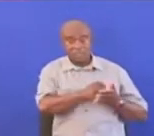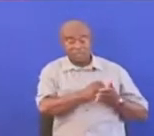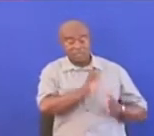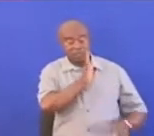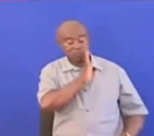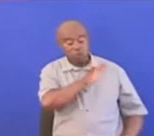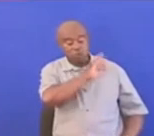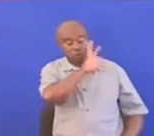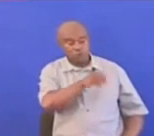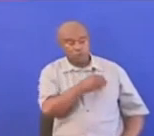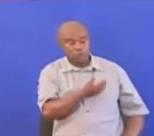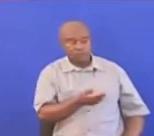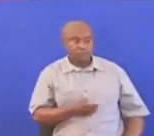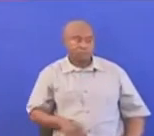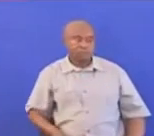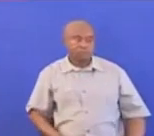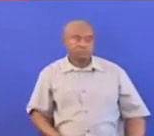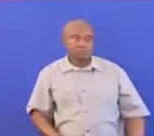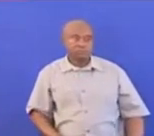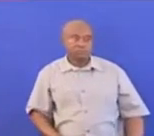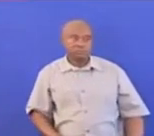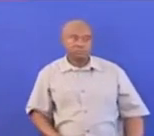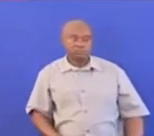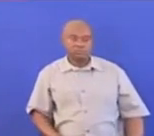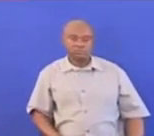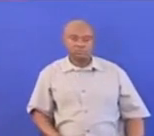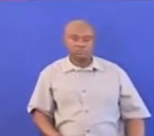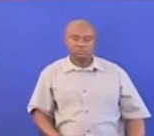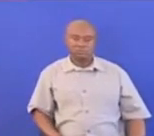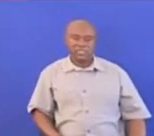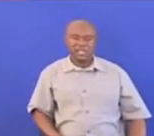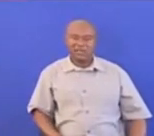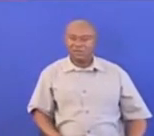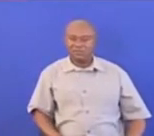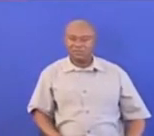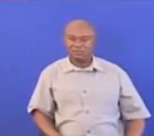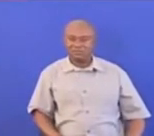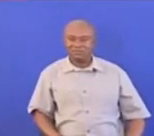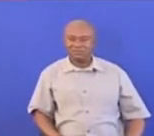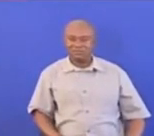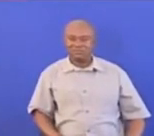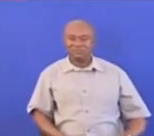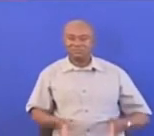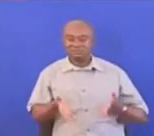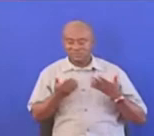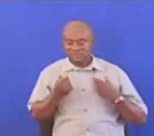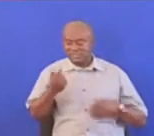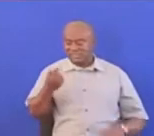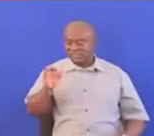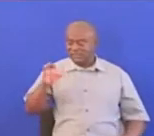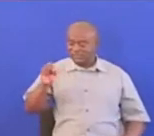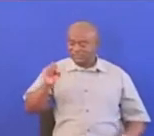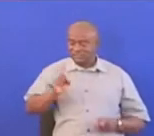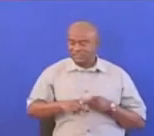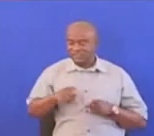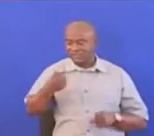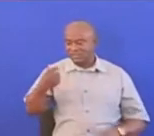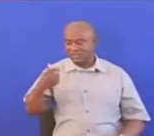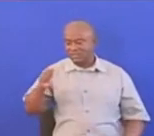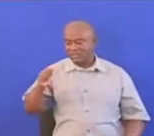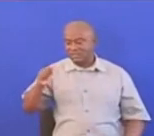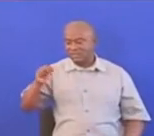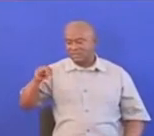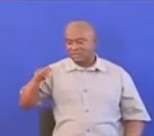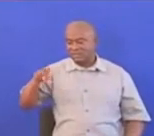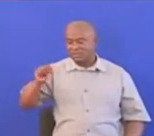wakuu. Lakini niwapongeze sana makamanda wa uhifadhi wa TANAPA na wa TFS. Kazi nzuri wanaendelea